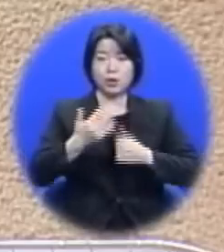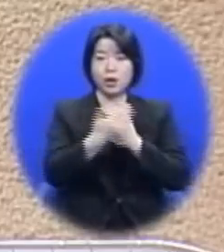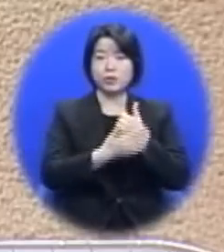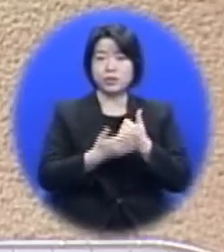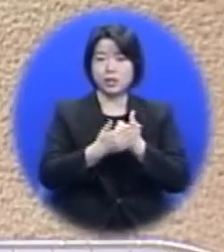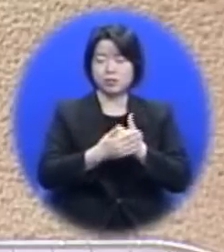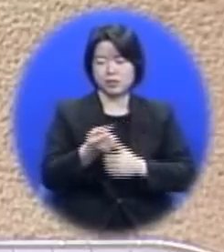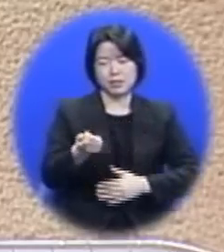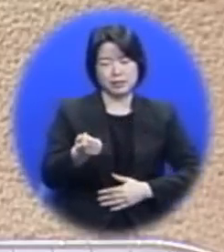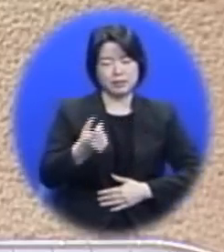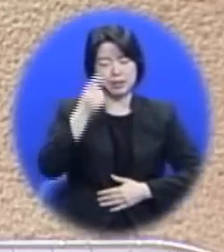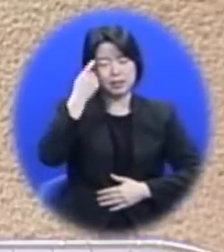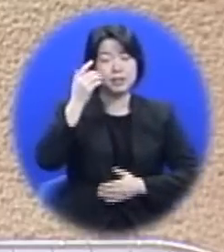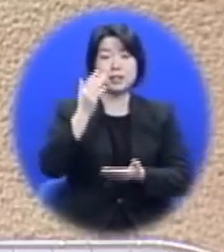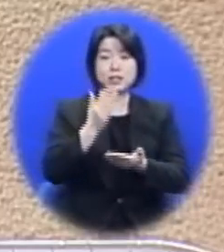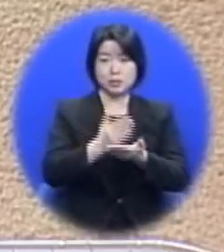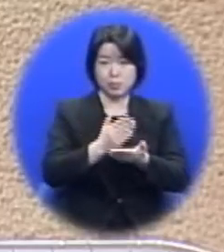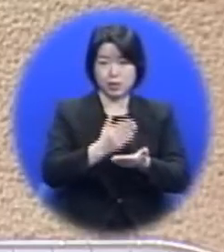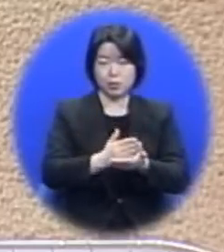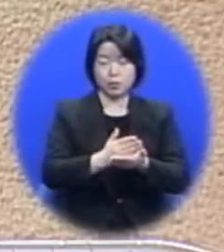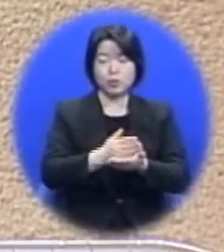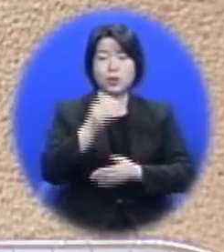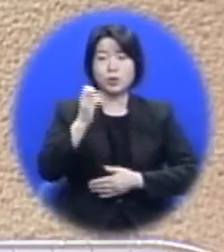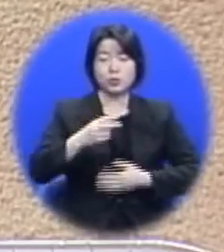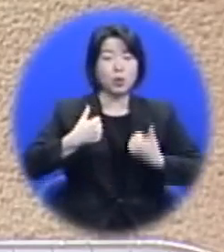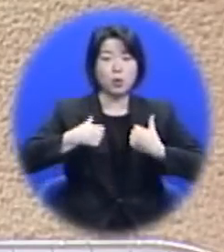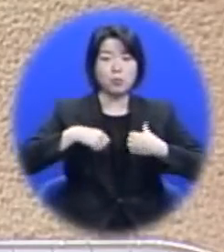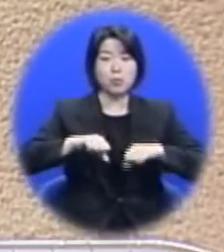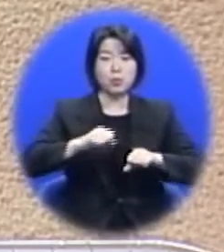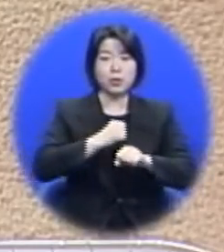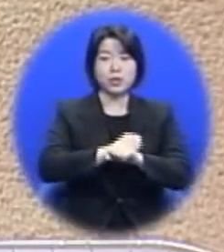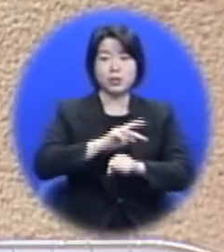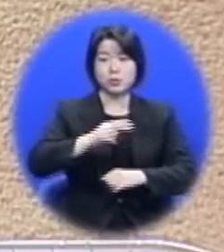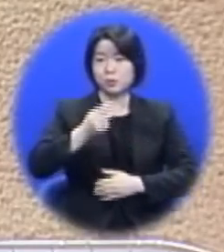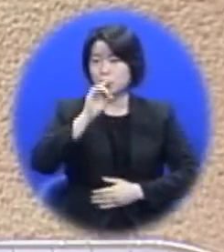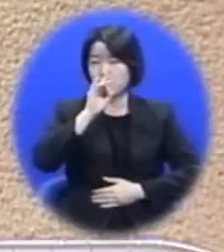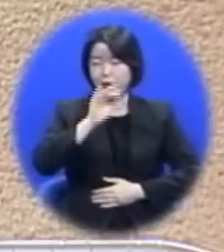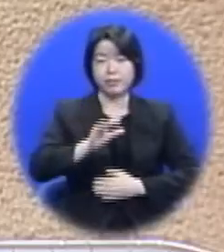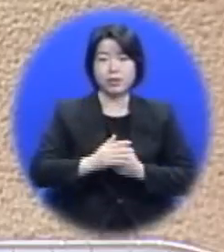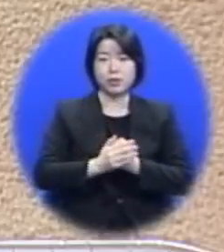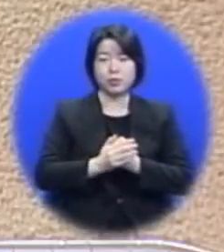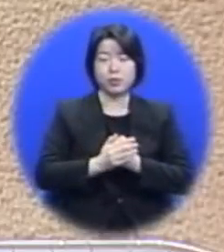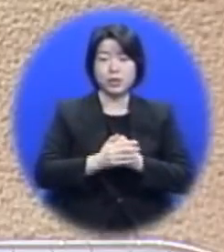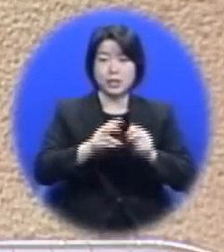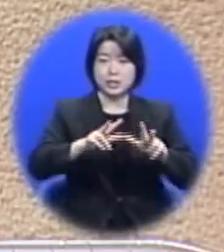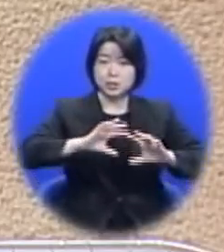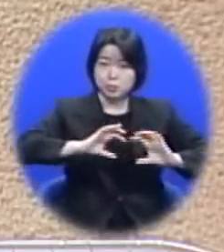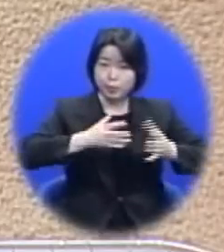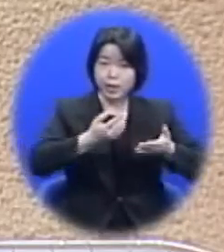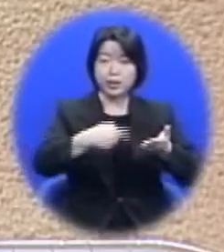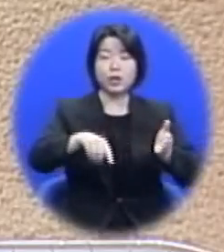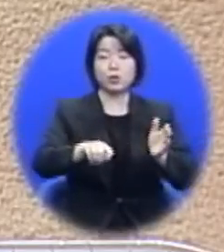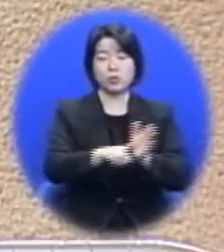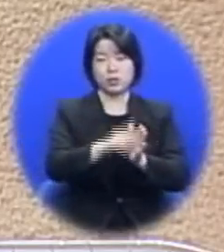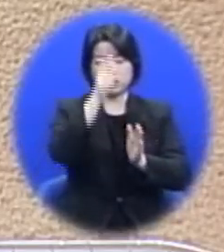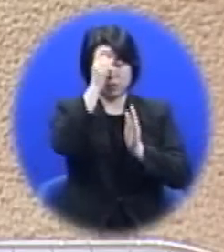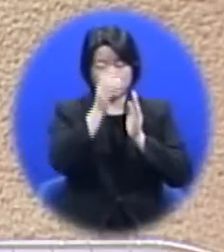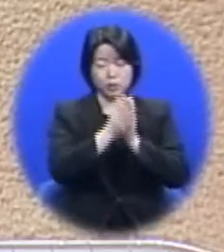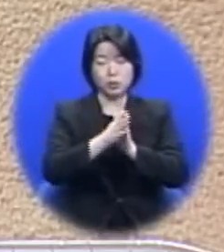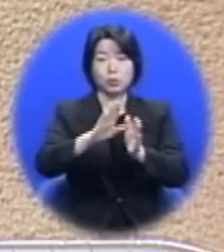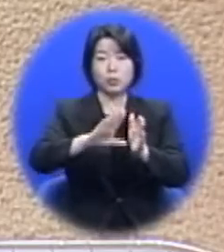절대로 작게 여기지도 말아야 되고 또 포기해서도 안 됩니다. 시국을 위해서